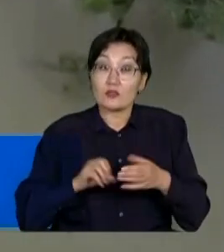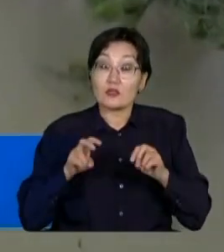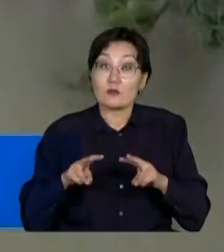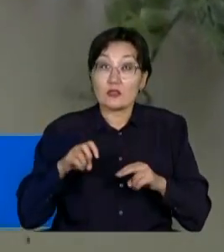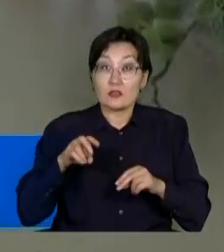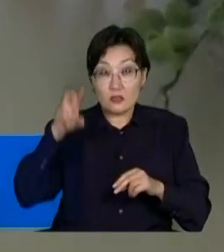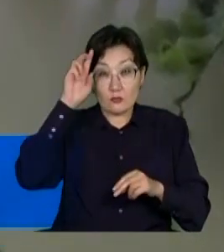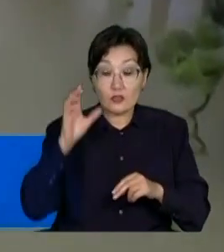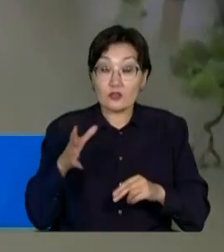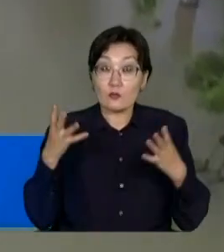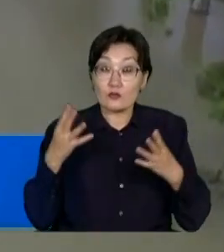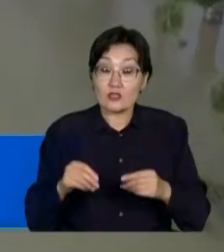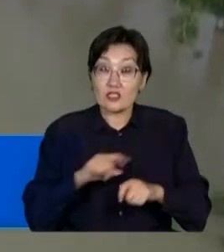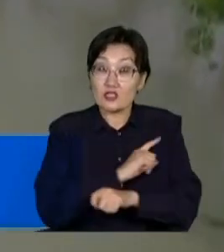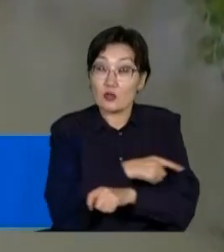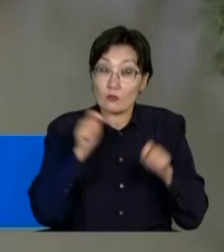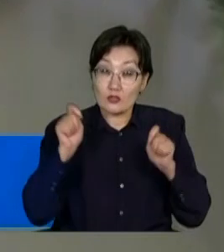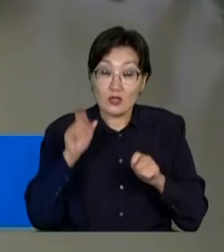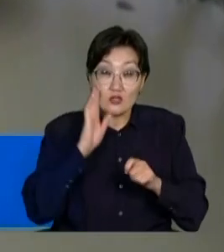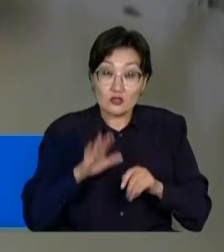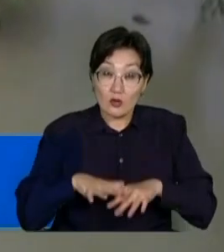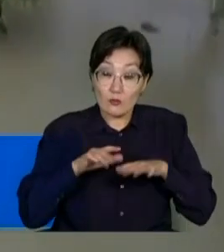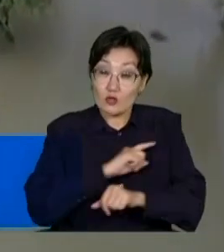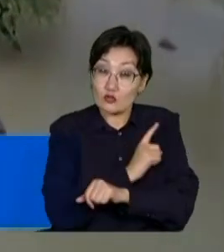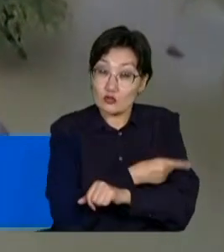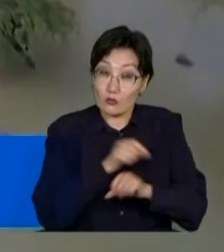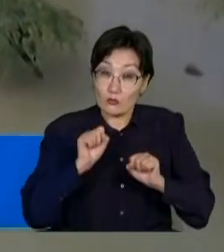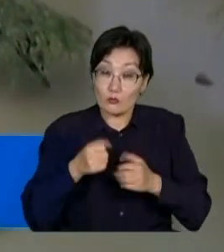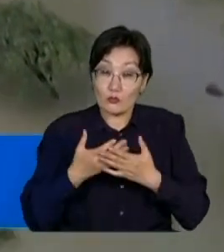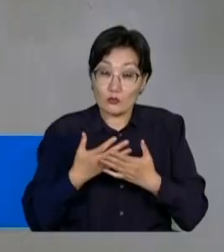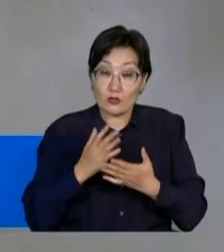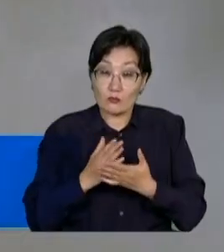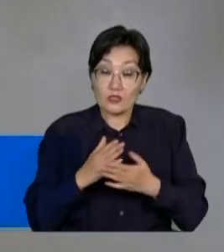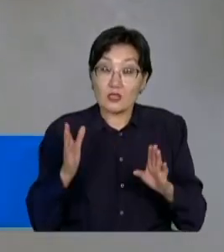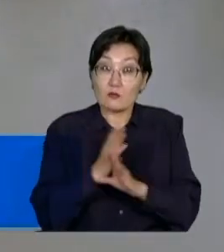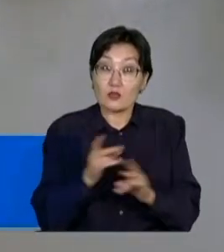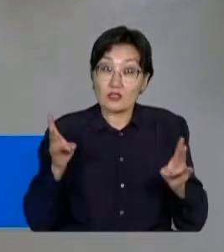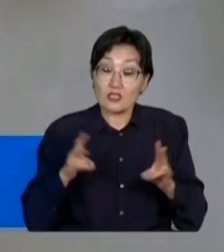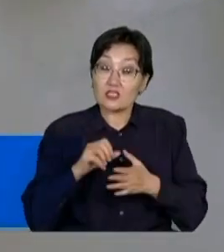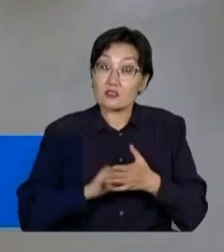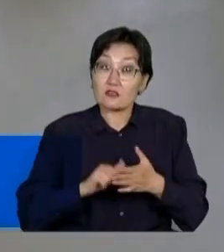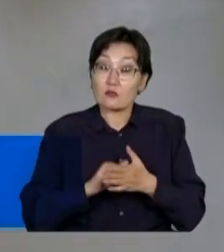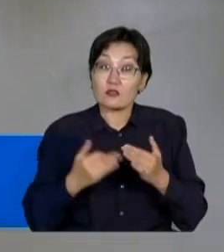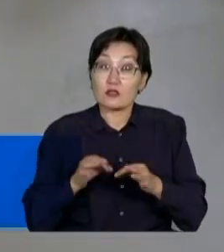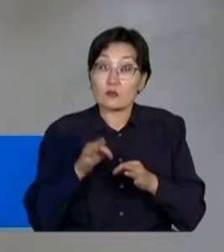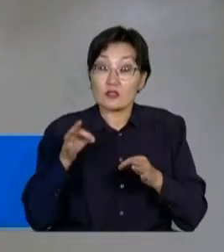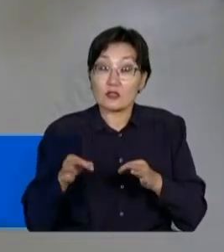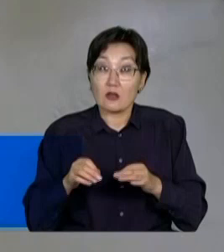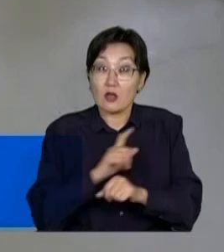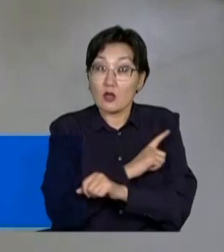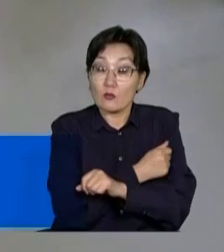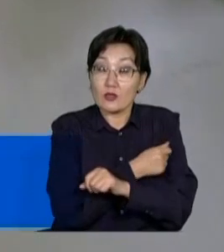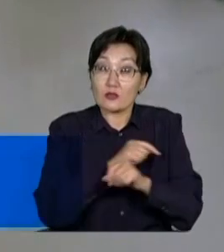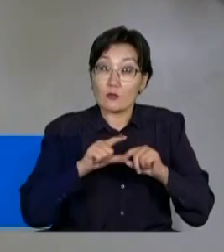елде алдағы күндері тағы нөсер болып, су тасқыны күшеюі мүмкін деп болжап отыр. Табиғат апатының салдарынан қазір аймақтағы мектептер